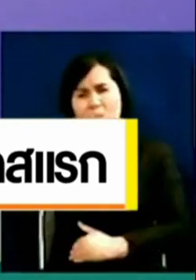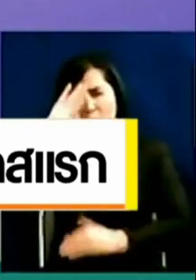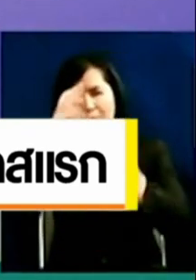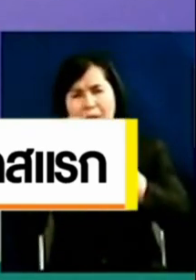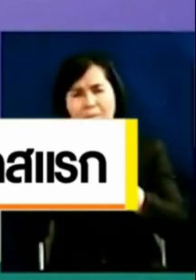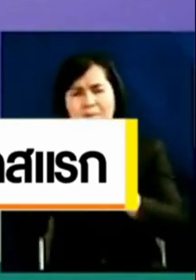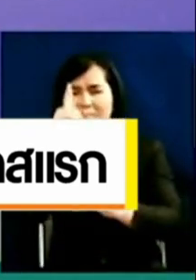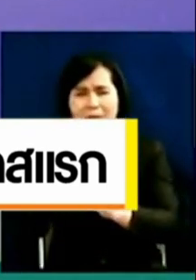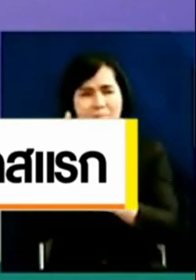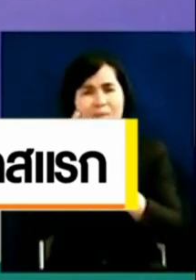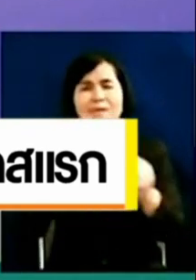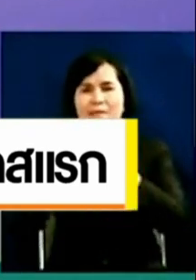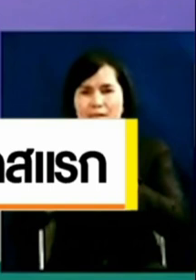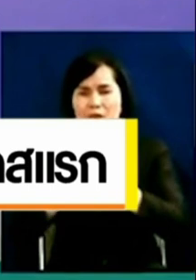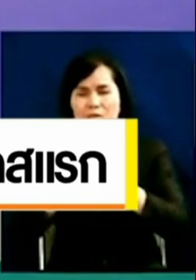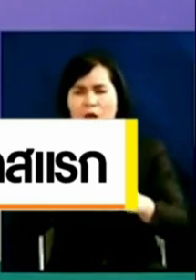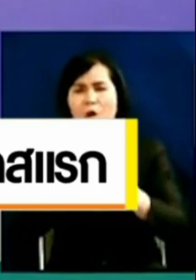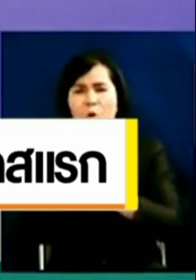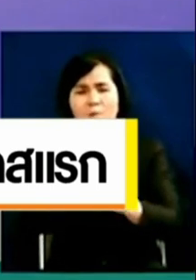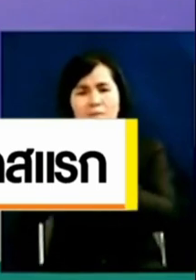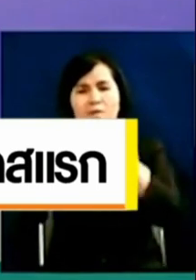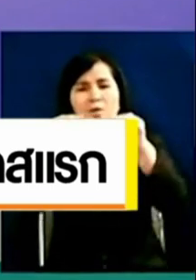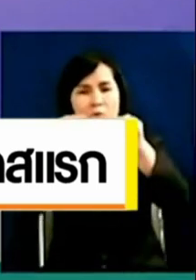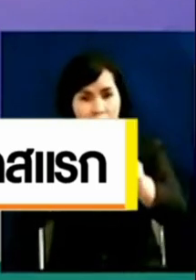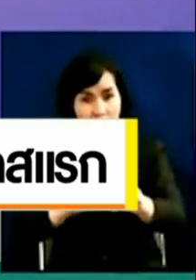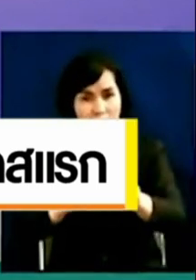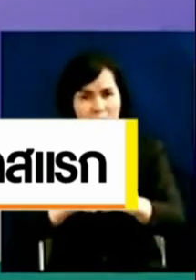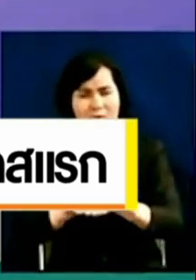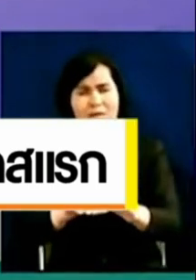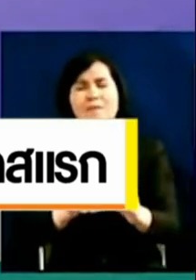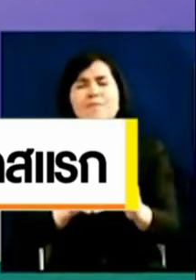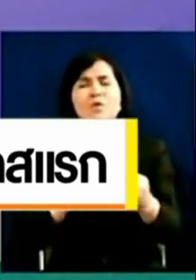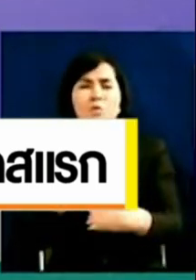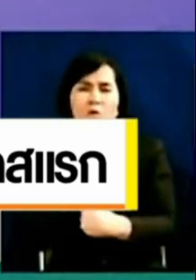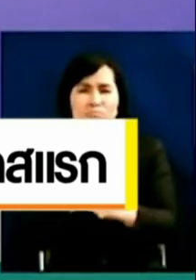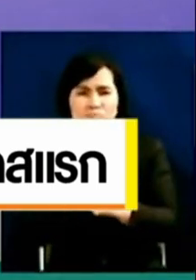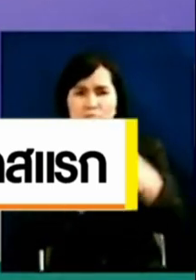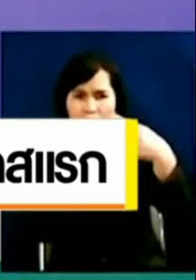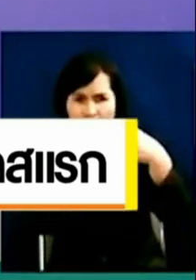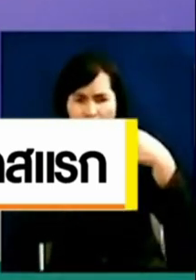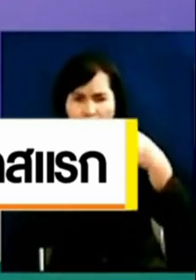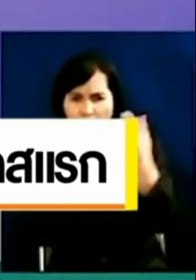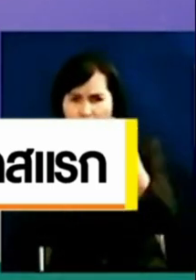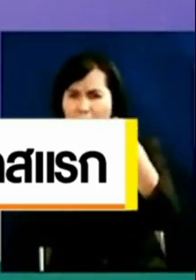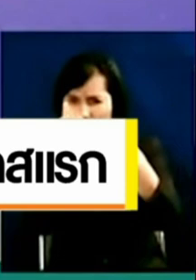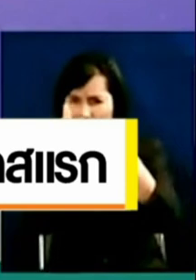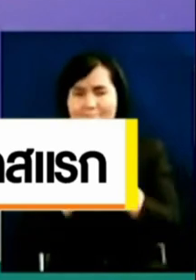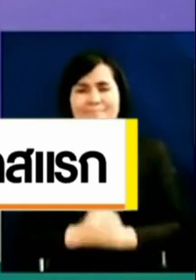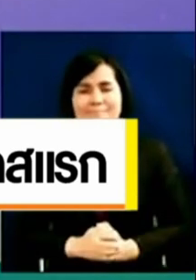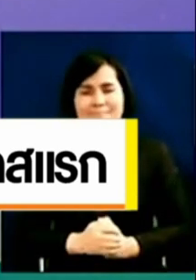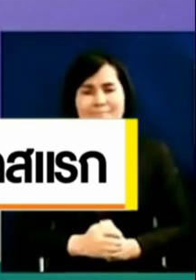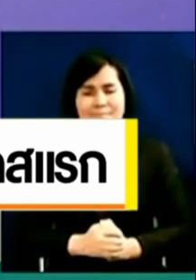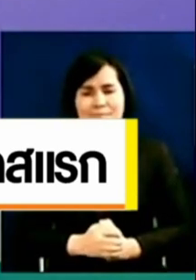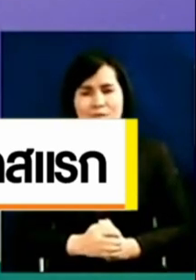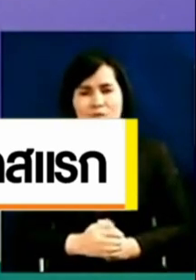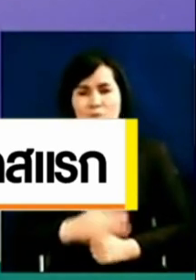โลกเวลาฉีดเสร็จมันก็อาจจะมีอาการไม่พึงประสงค์เฉพาะที่เกิดขึ้นได้ซึ่งไม่อันตรายเช่นปวดที่บวมแดงร้อนเป็นเรื่อง